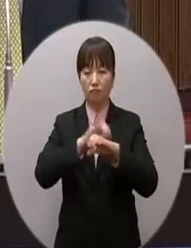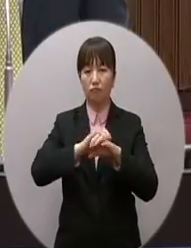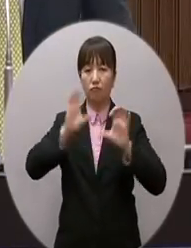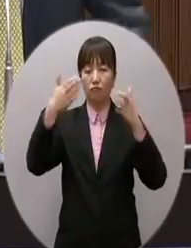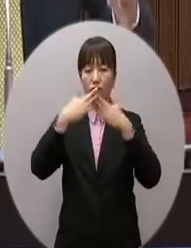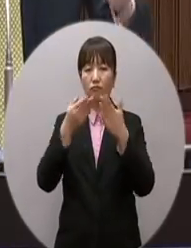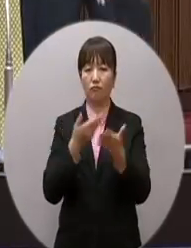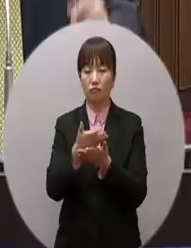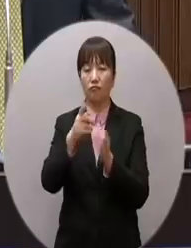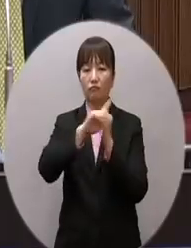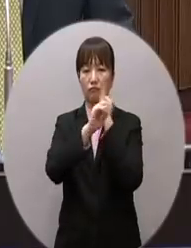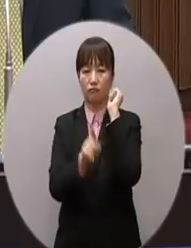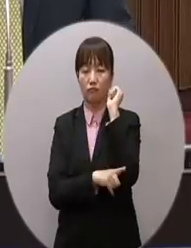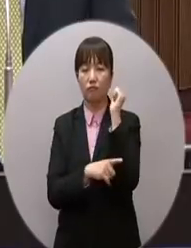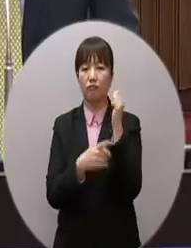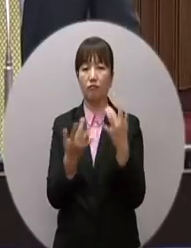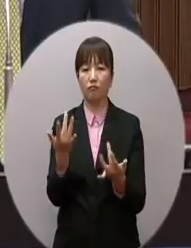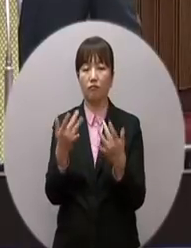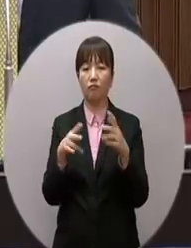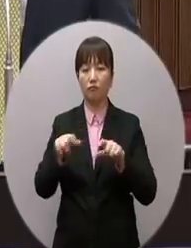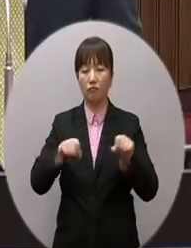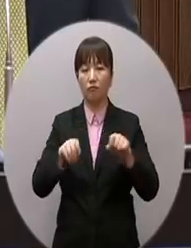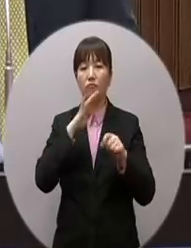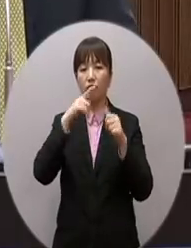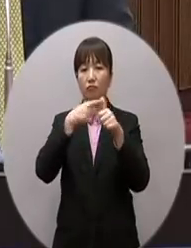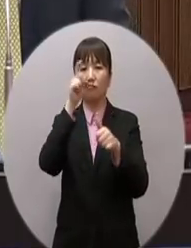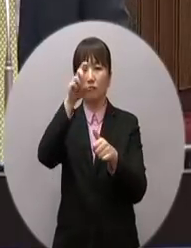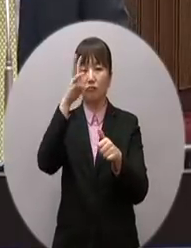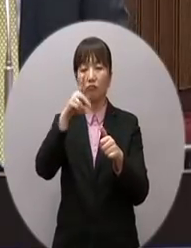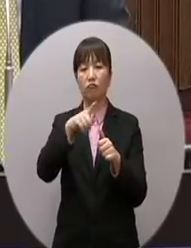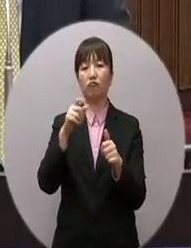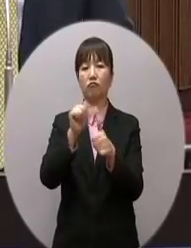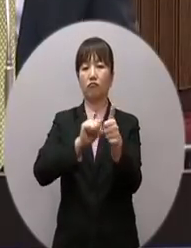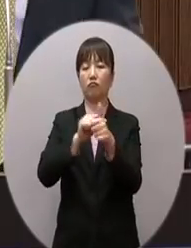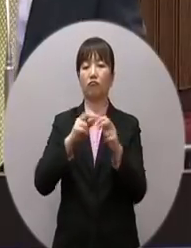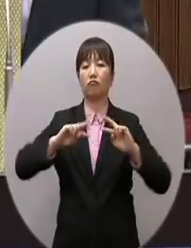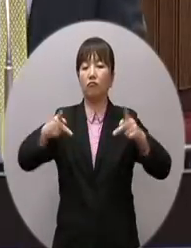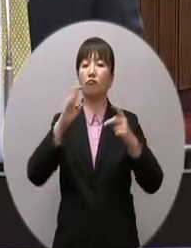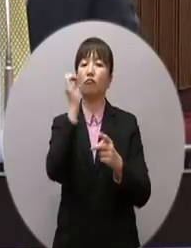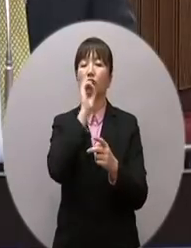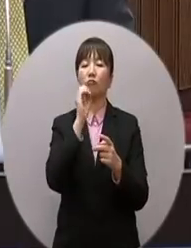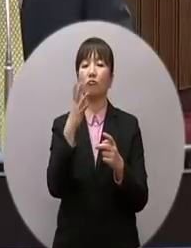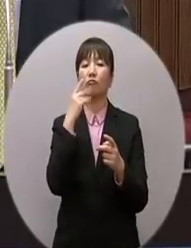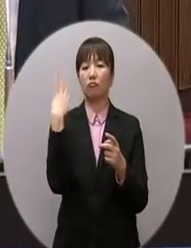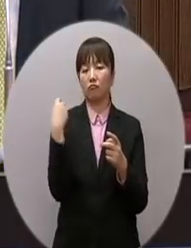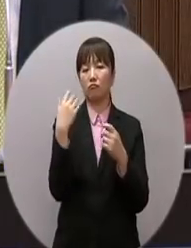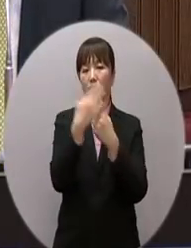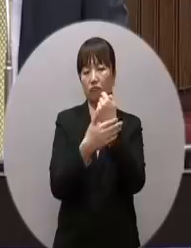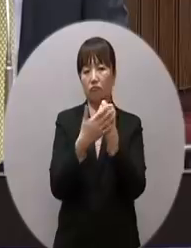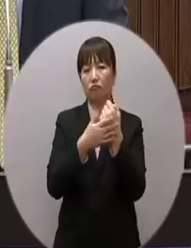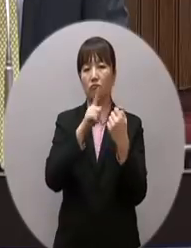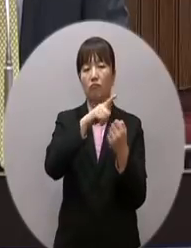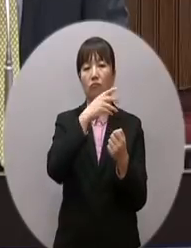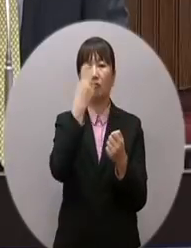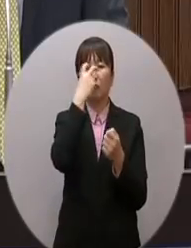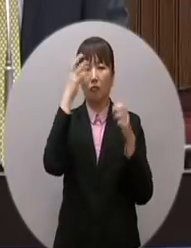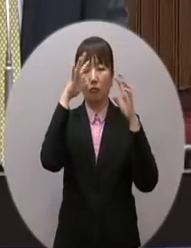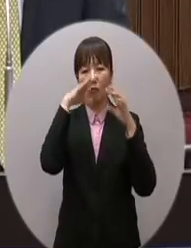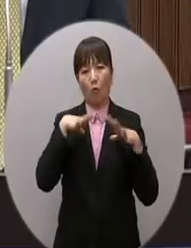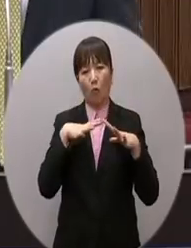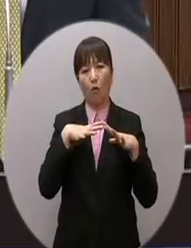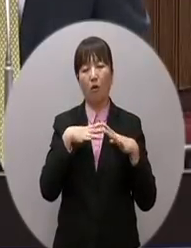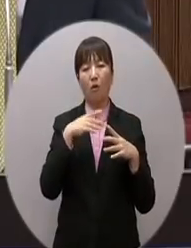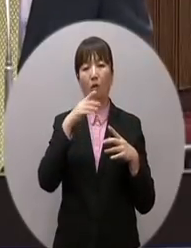赔偿法草案，我也拜读了啊。第十三条就是没有要动嘛，就是要继续保护那一些违法滥权的检察官